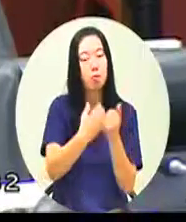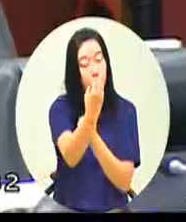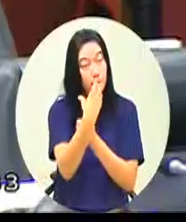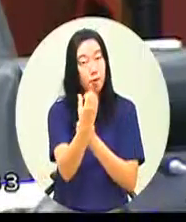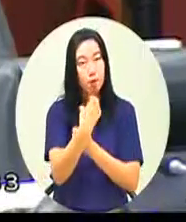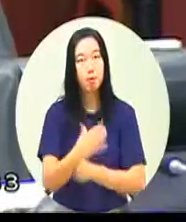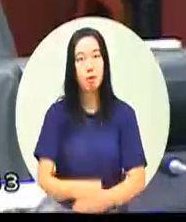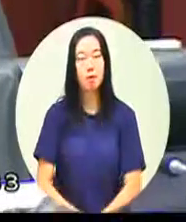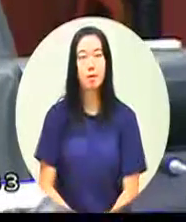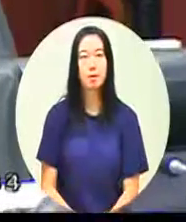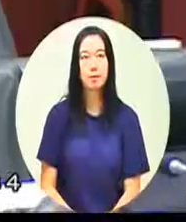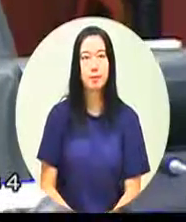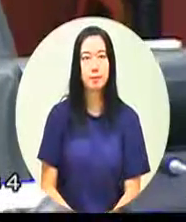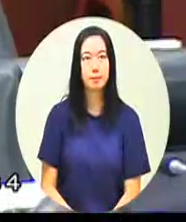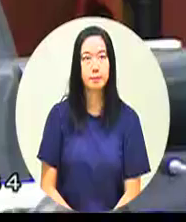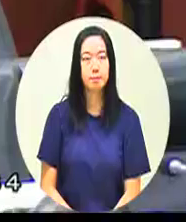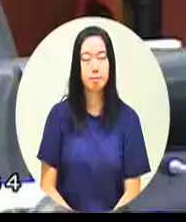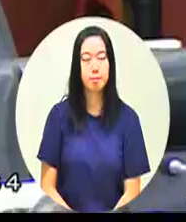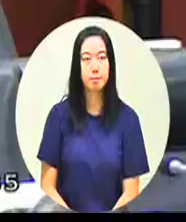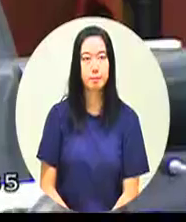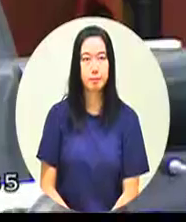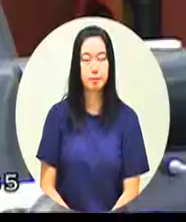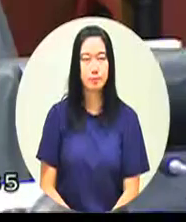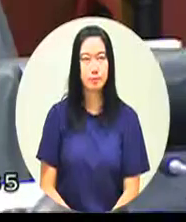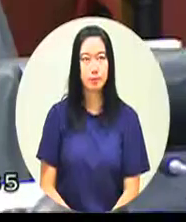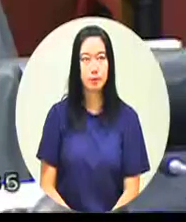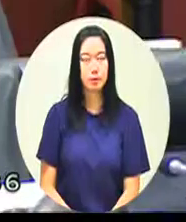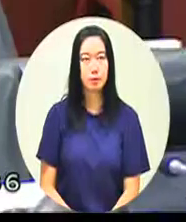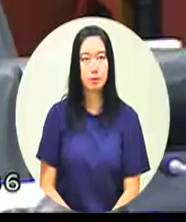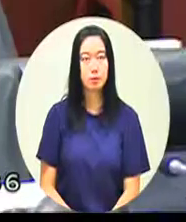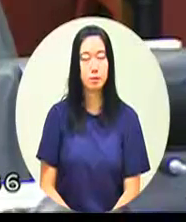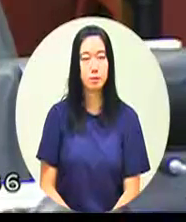告。 好， 好，好，谢谢，请坐哈。